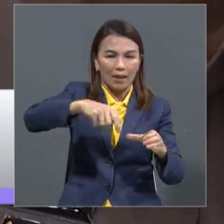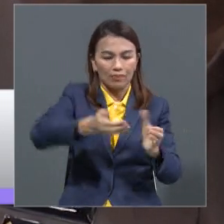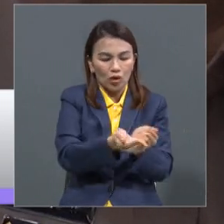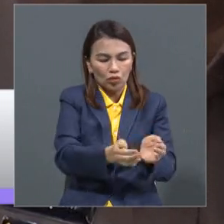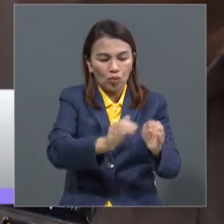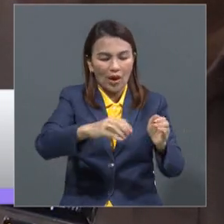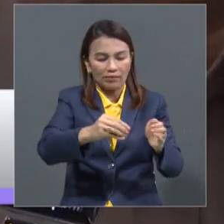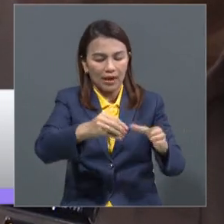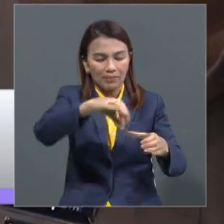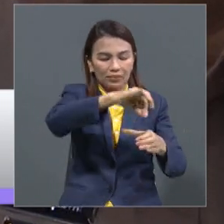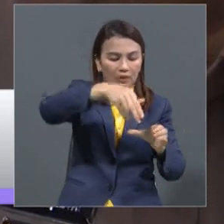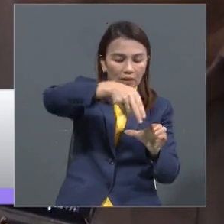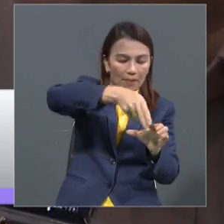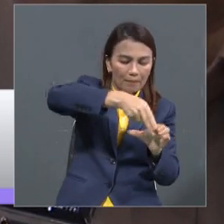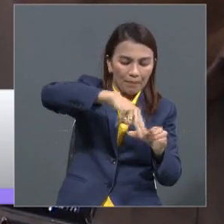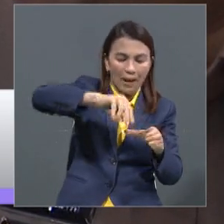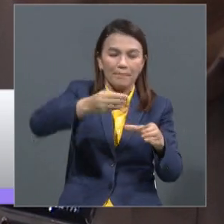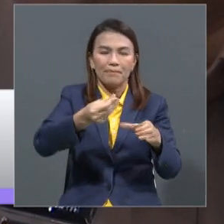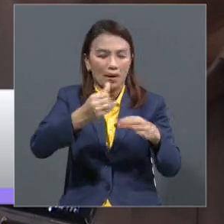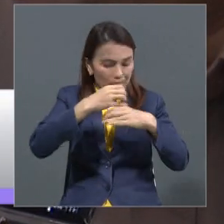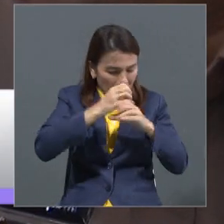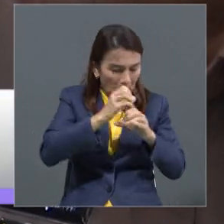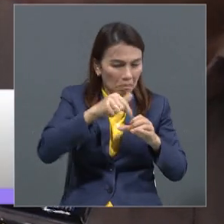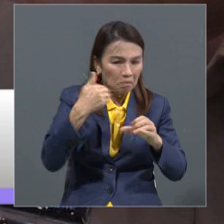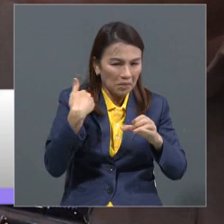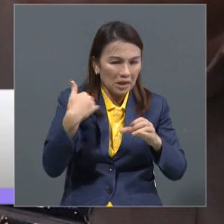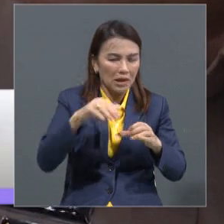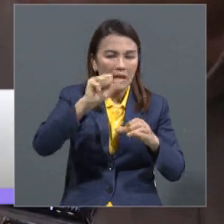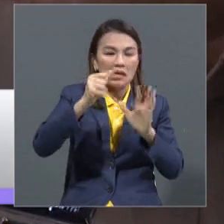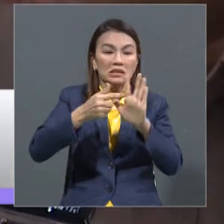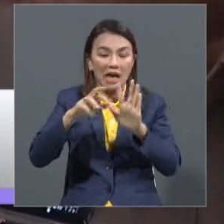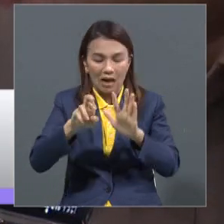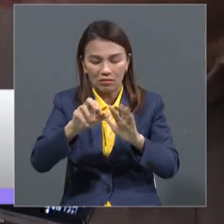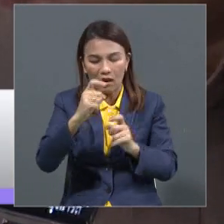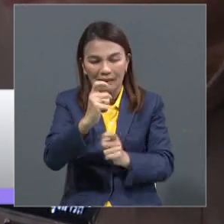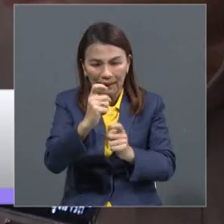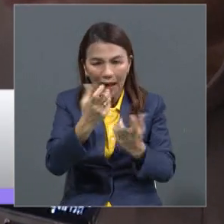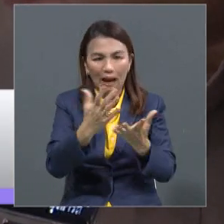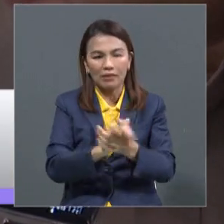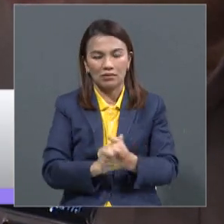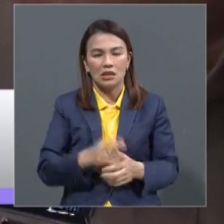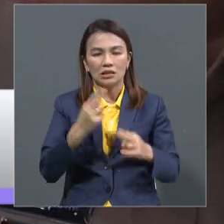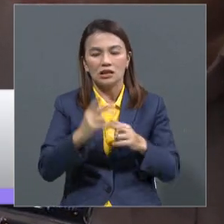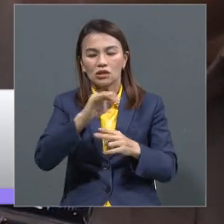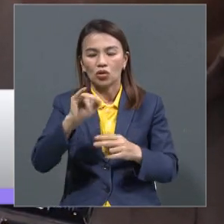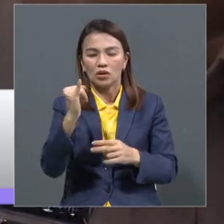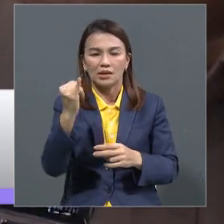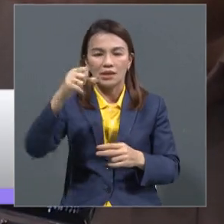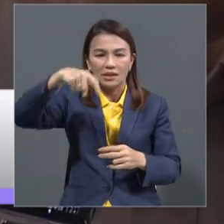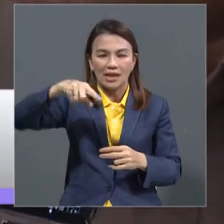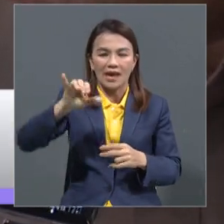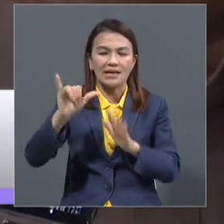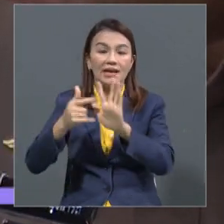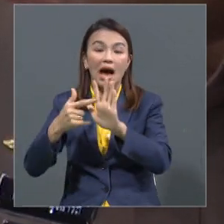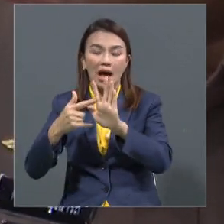ศาลไซนายแก้วทั้ง 6ใบเราพบศาลไซนายเพราะฉะนั้นแล้วในส่วนของฝ่ายสืบสวนสอบสวน